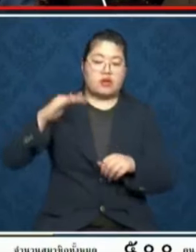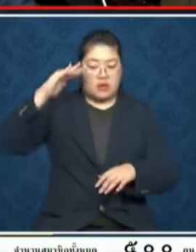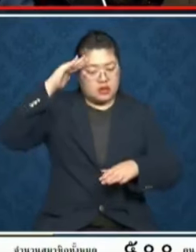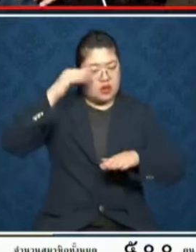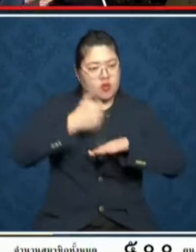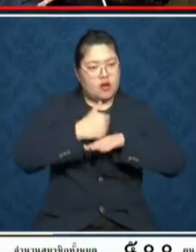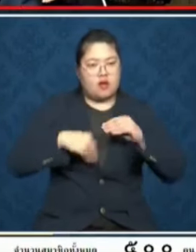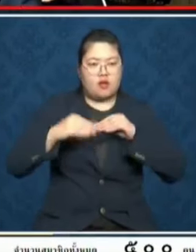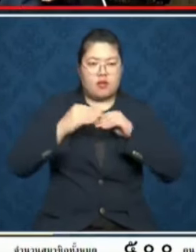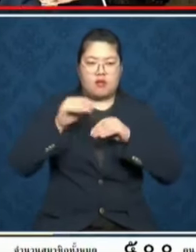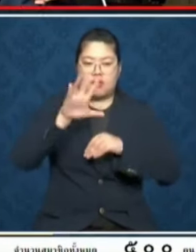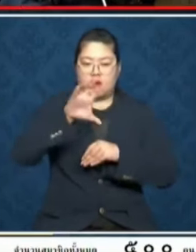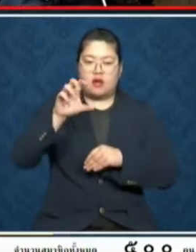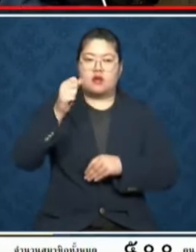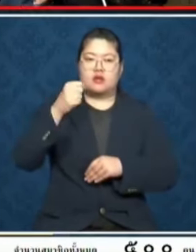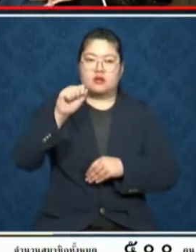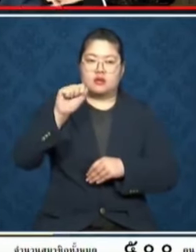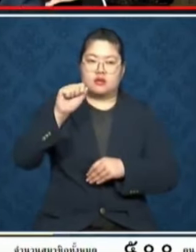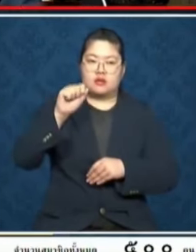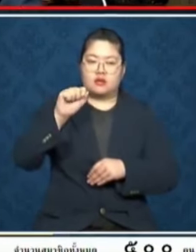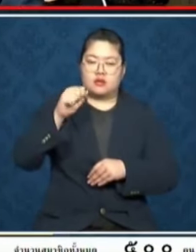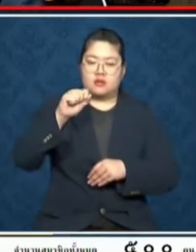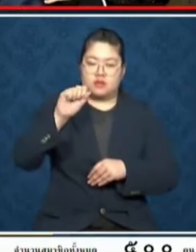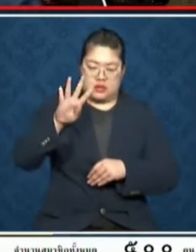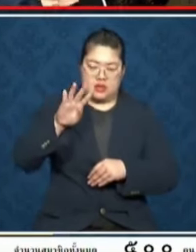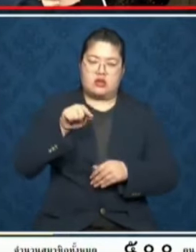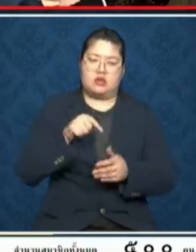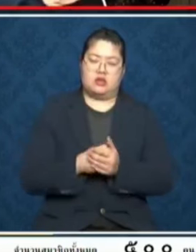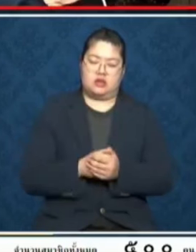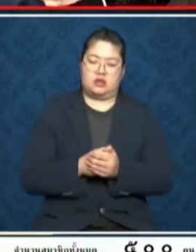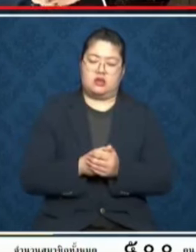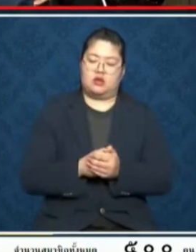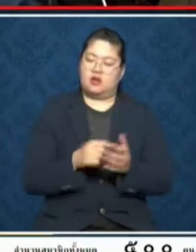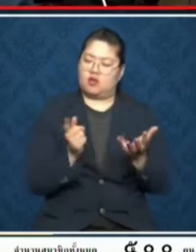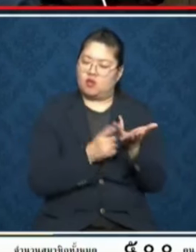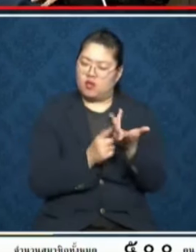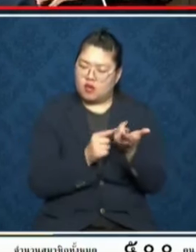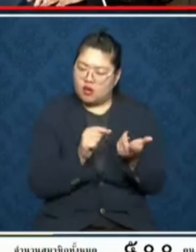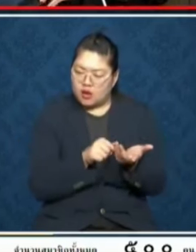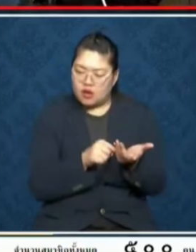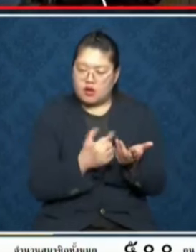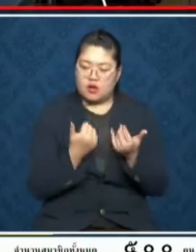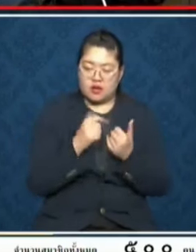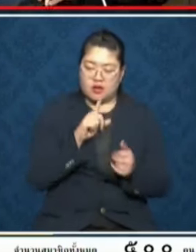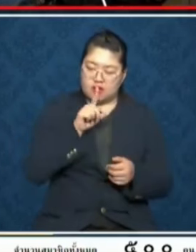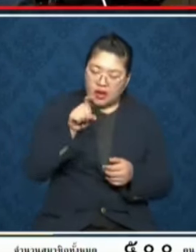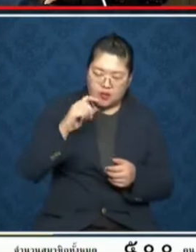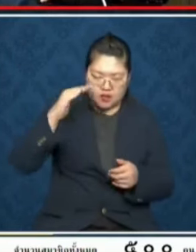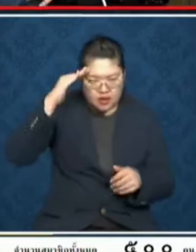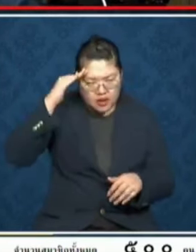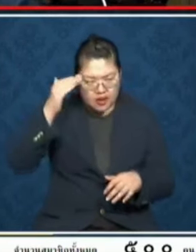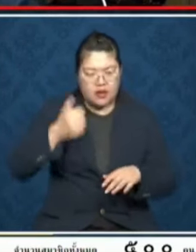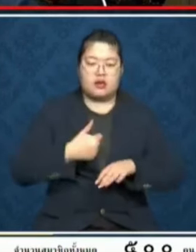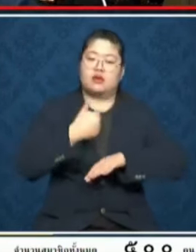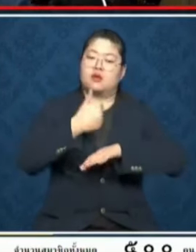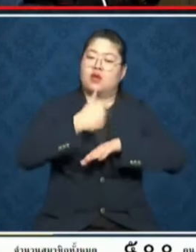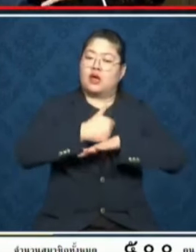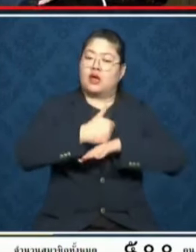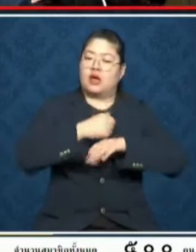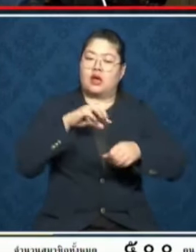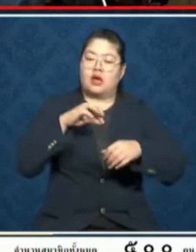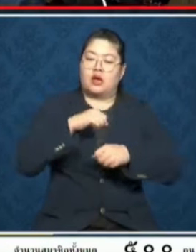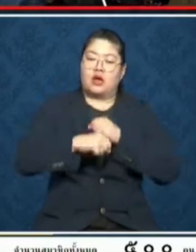พิ่ม514นายเนี่ยได้มีการถามตัวเลขไปว่าเรามีทหารมีนายพลที่เกษียณแล้วเท่าไห